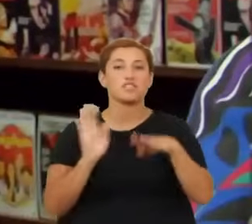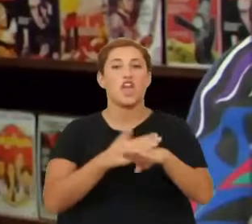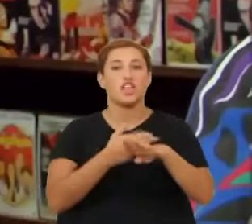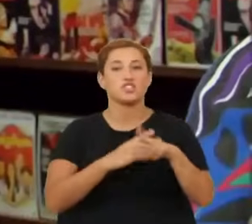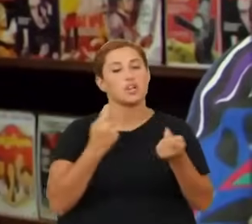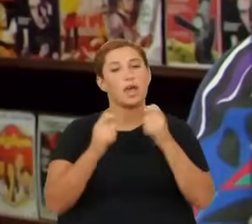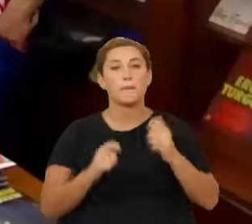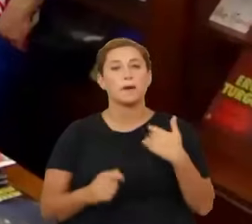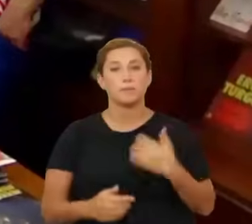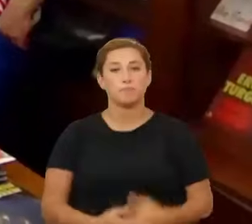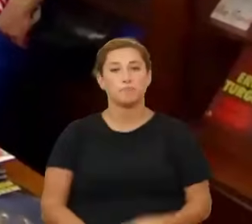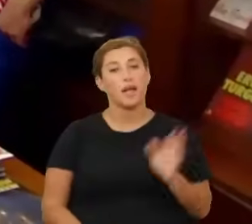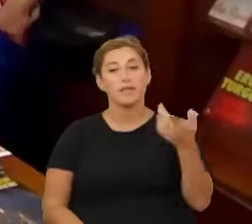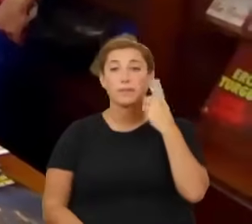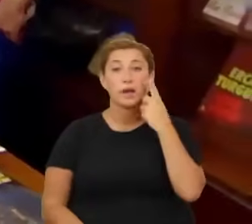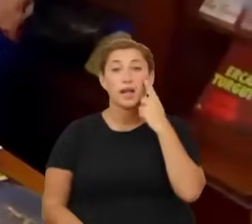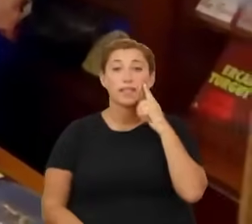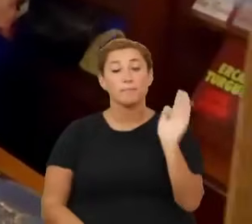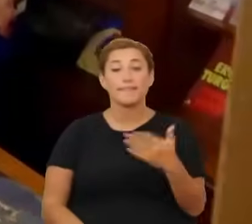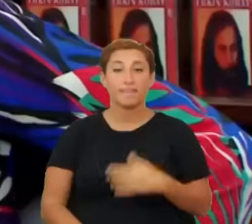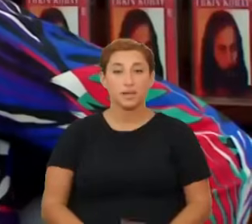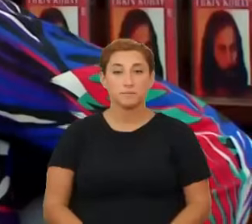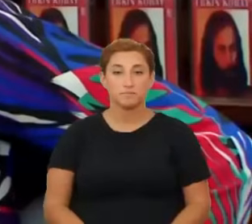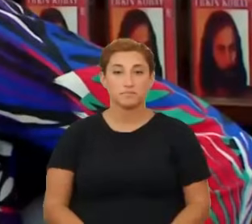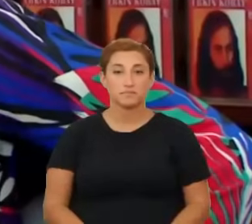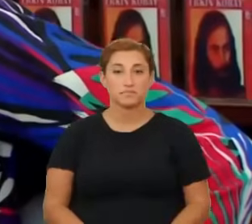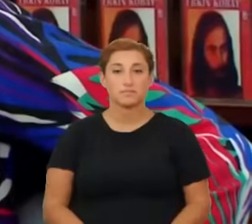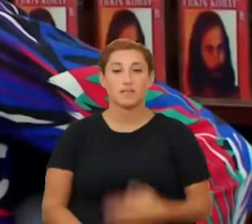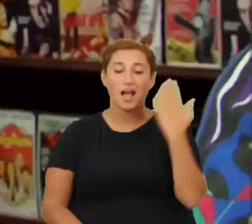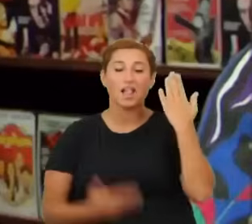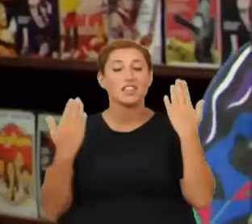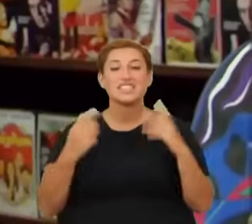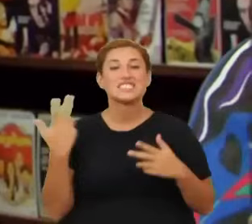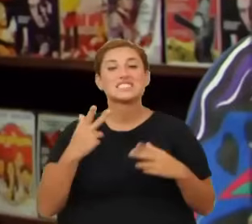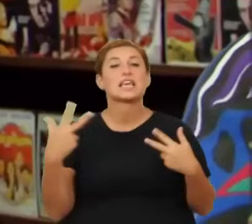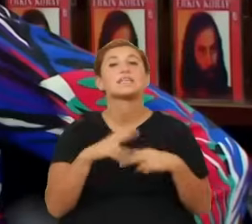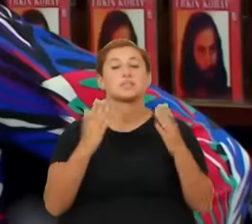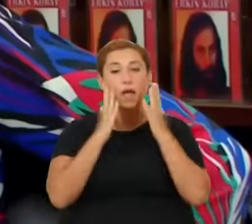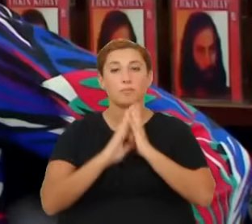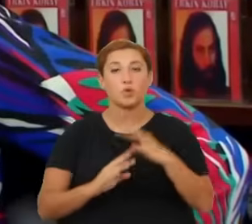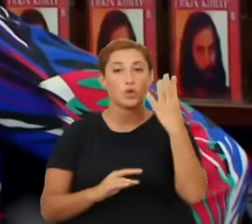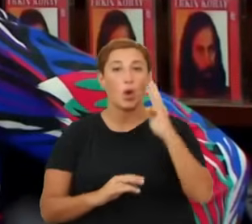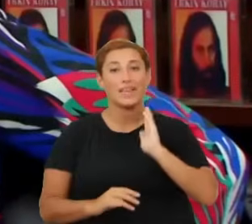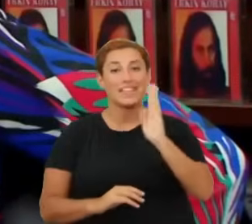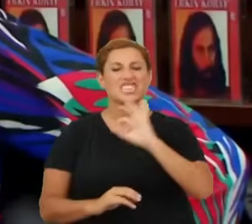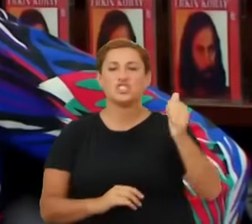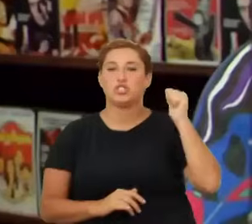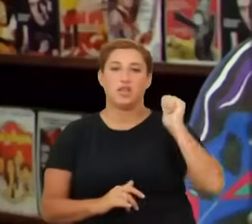eşyalarını hallederim. Hadi bakalım, hadi. Allah hızını kesmesin. Amin. Dört ileri hiç